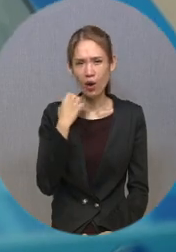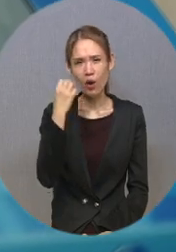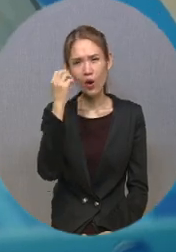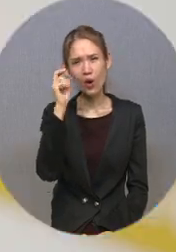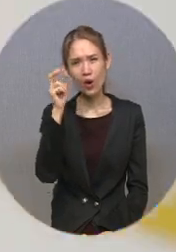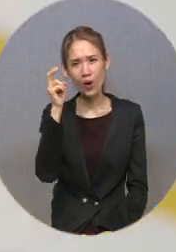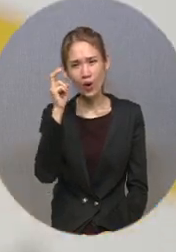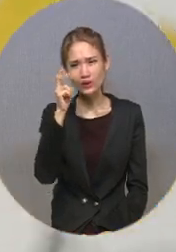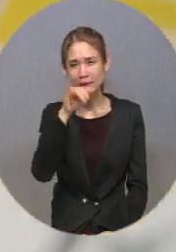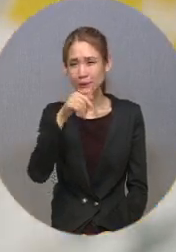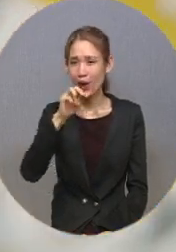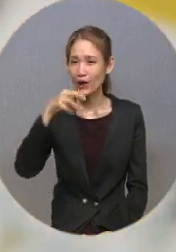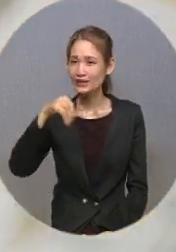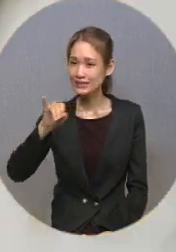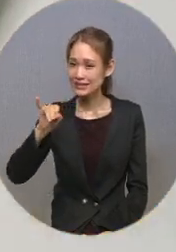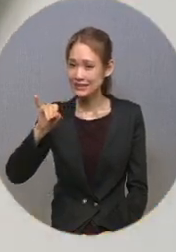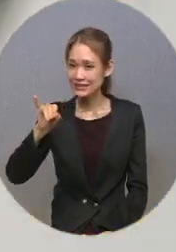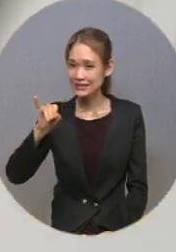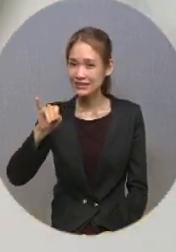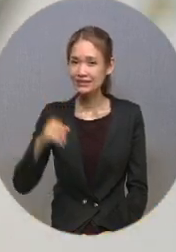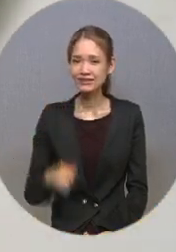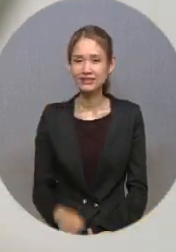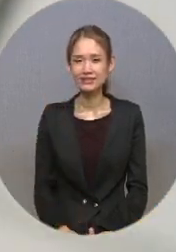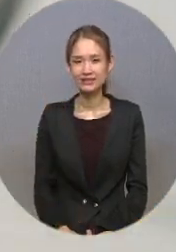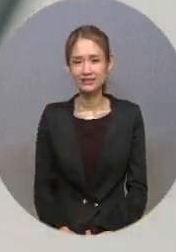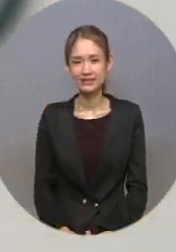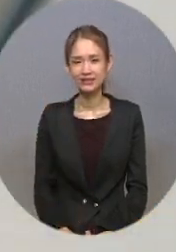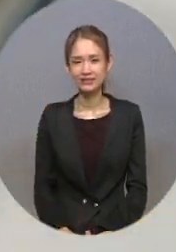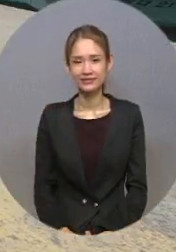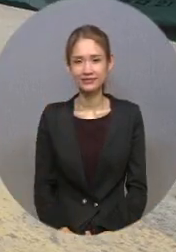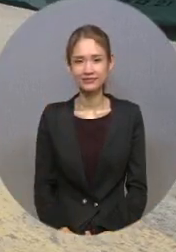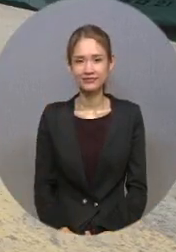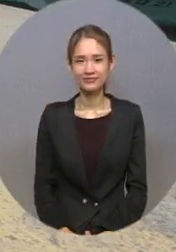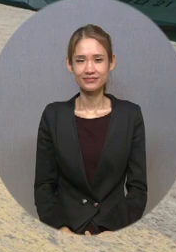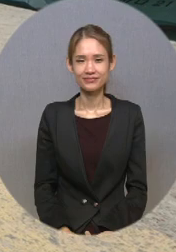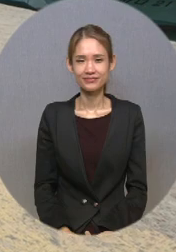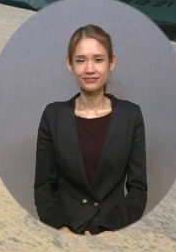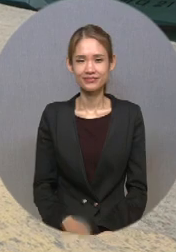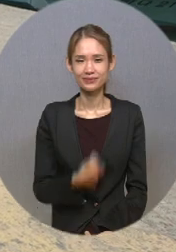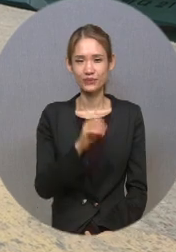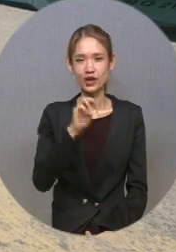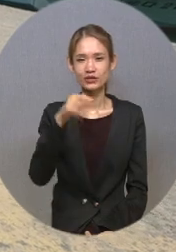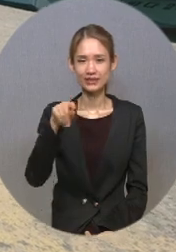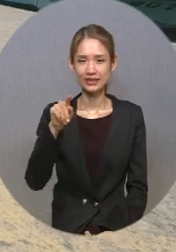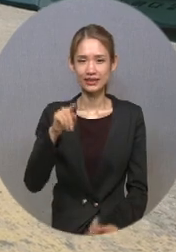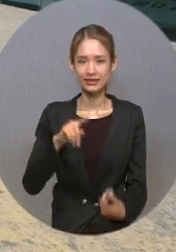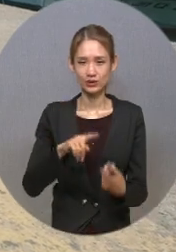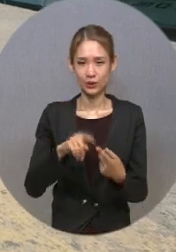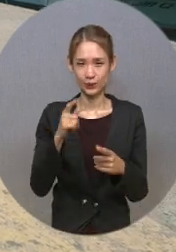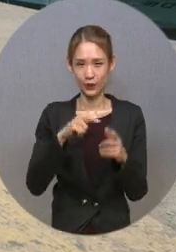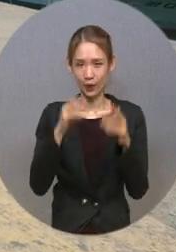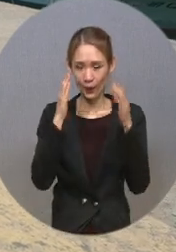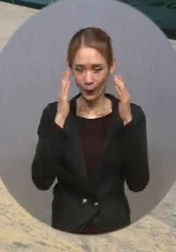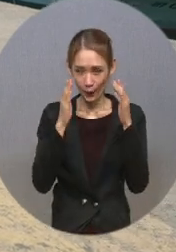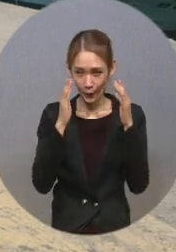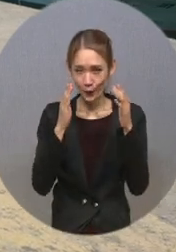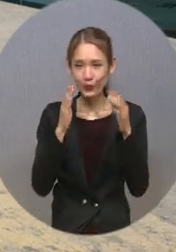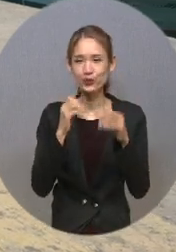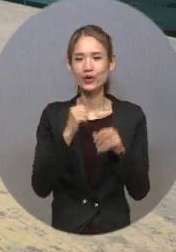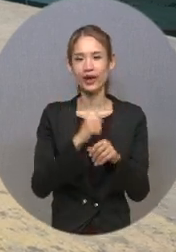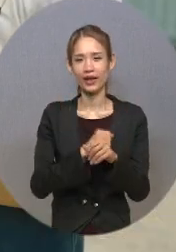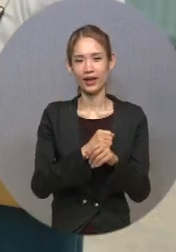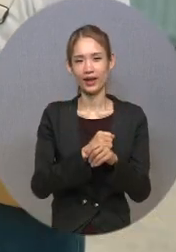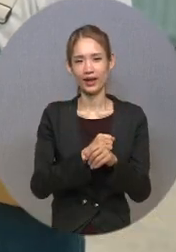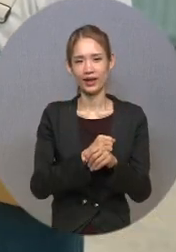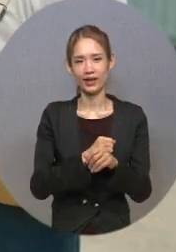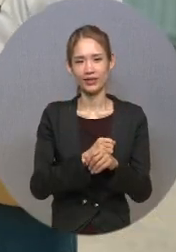멸치? 멸치! 어? 오늘 많이 혼나시네 추리는 날. 멸치! 그러니까 우리 멸치에 대해서 우리가 조금 네. 공부를 하고 아~ 좀